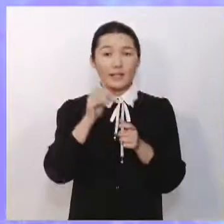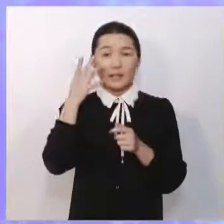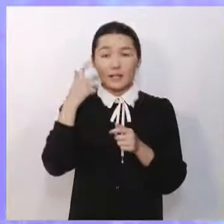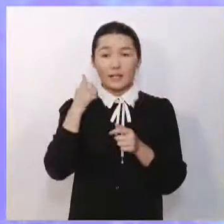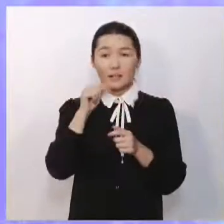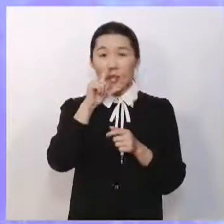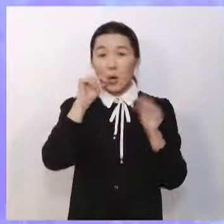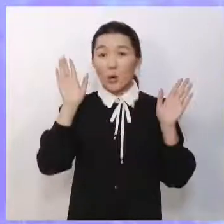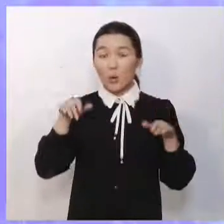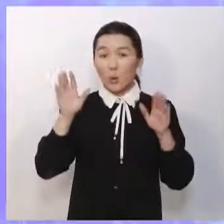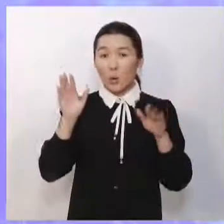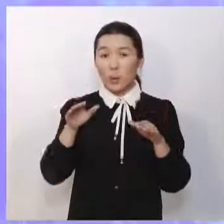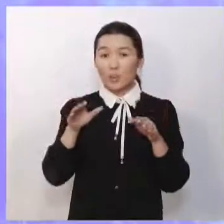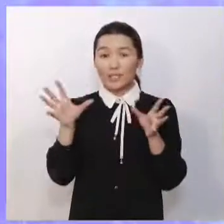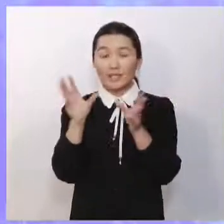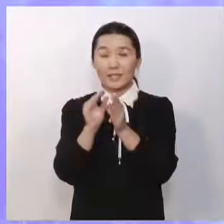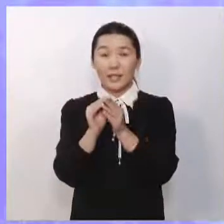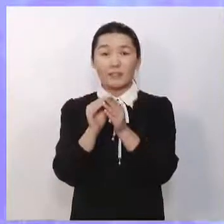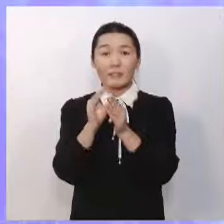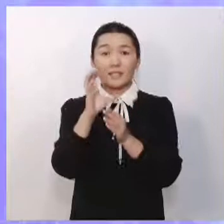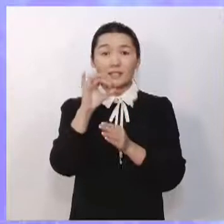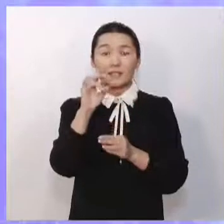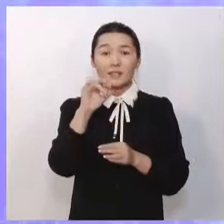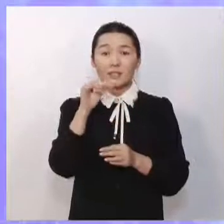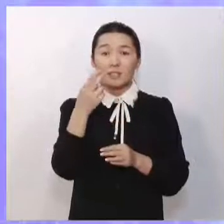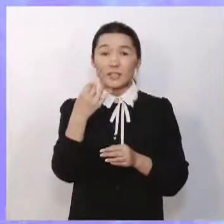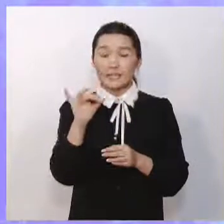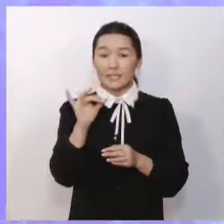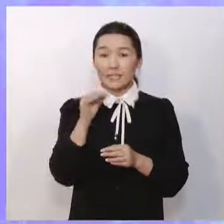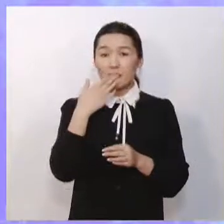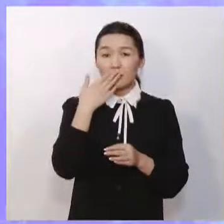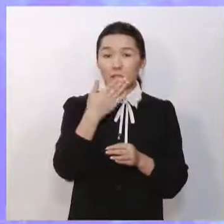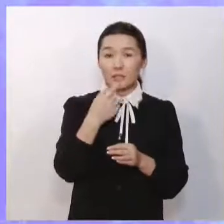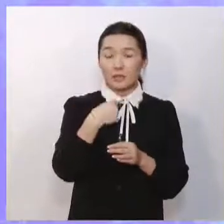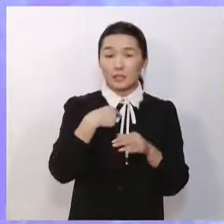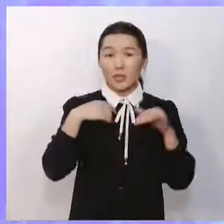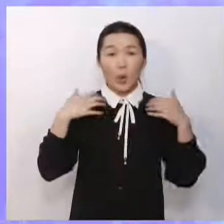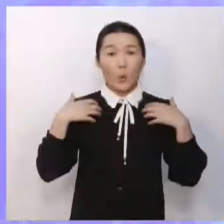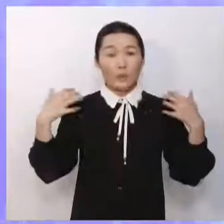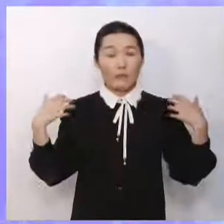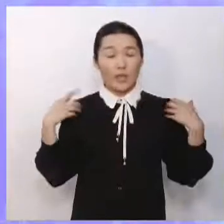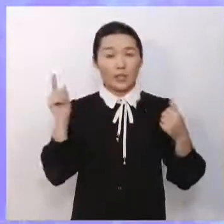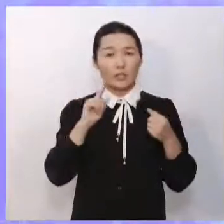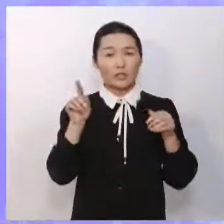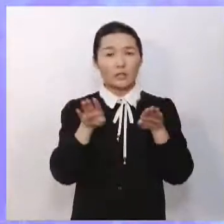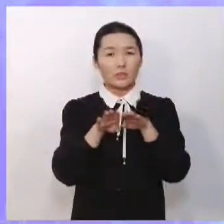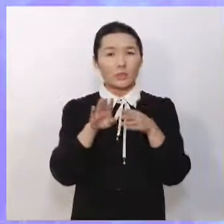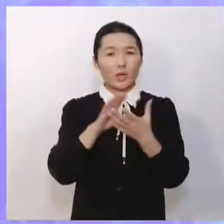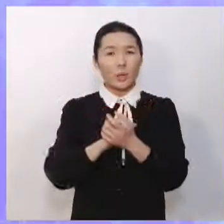коршун летает вместе с синицей?» Спросила я у зверя, «Что такое